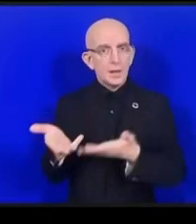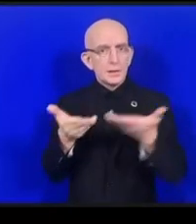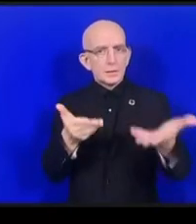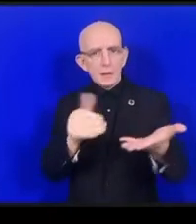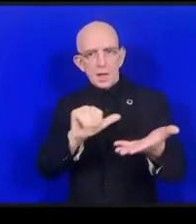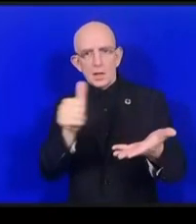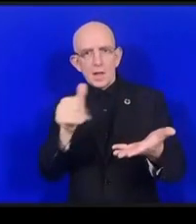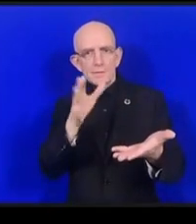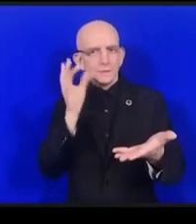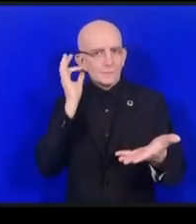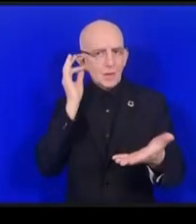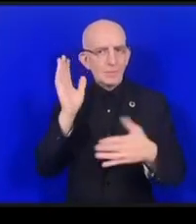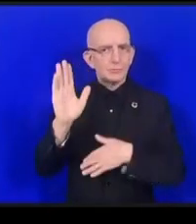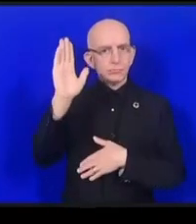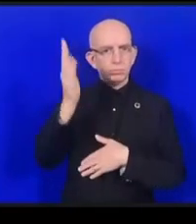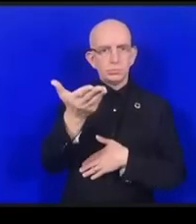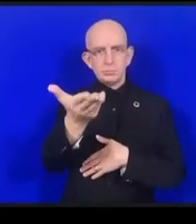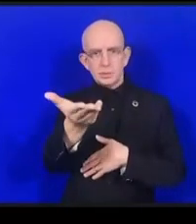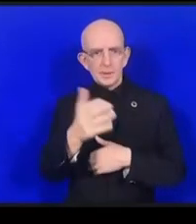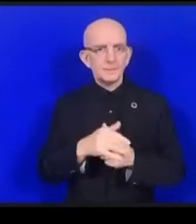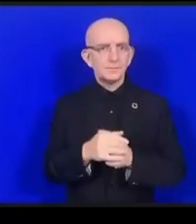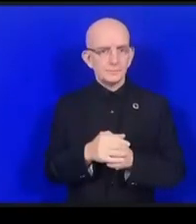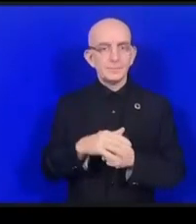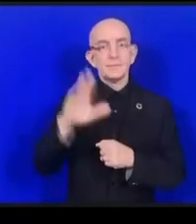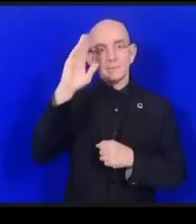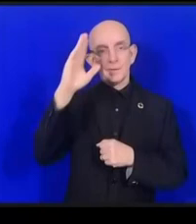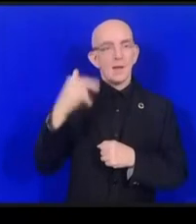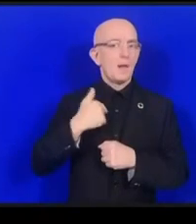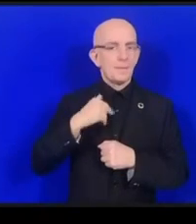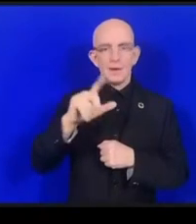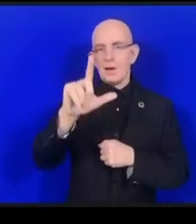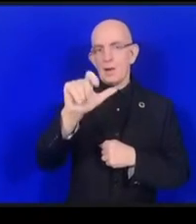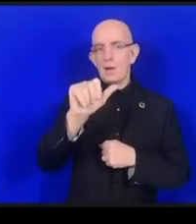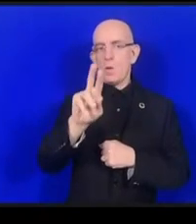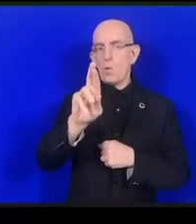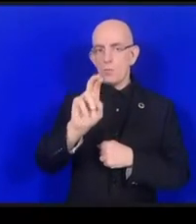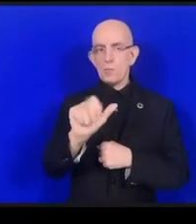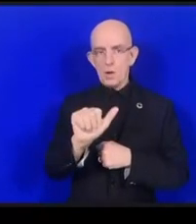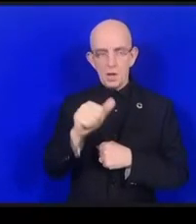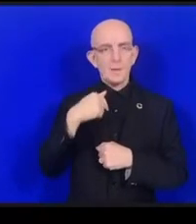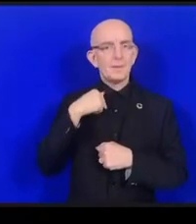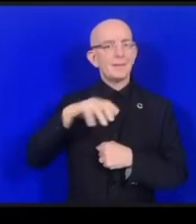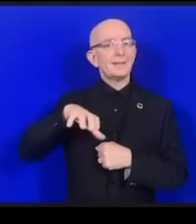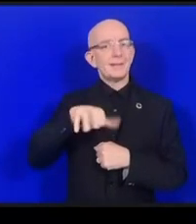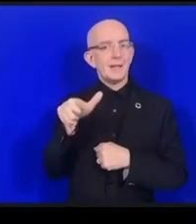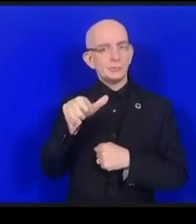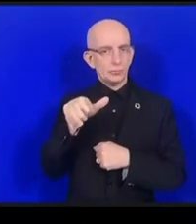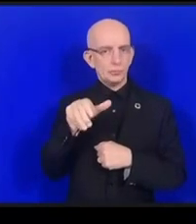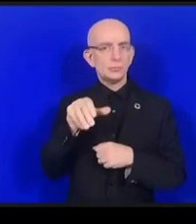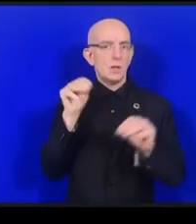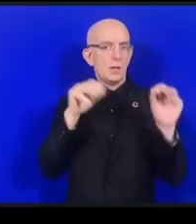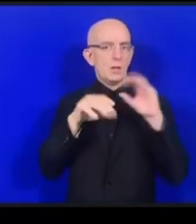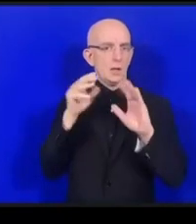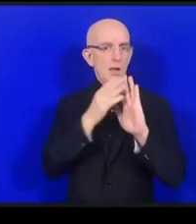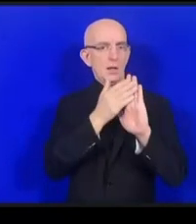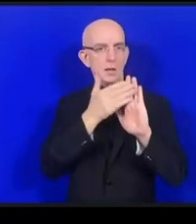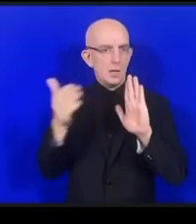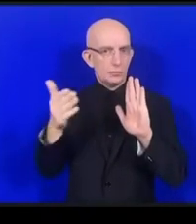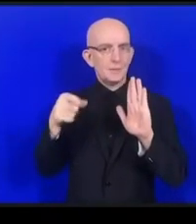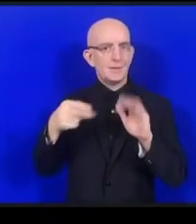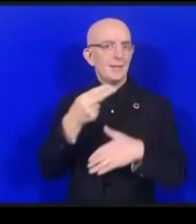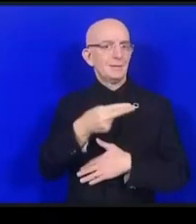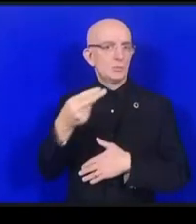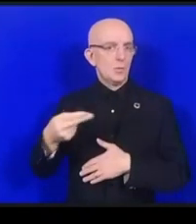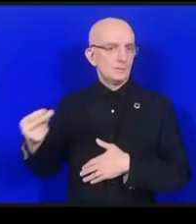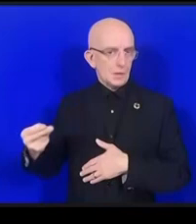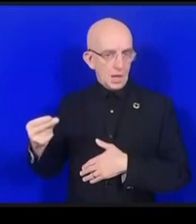Я мора из национальной библиотеки Индонезии с точки зрения библиотеки хотела бы сказать